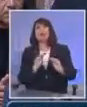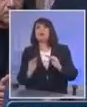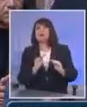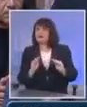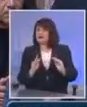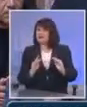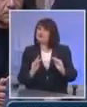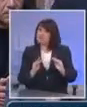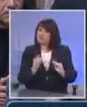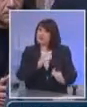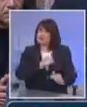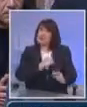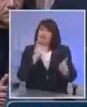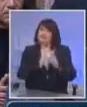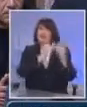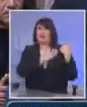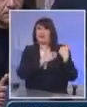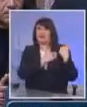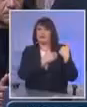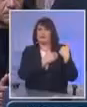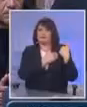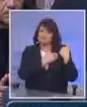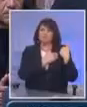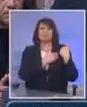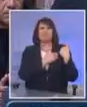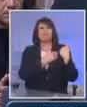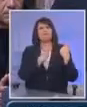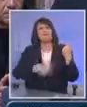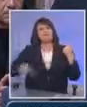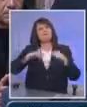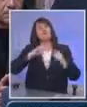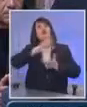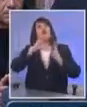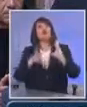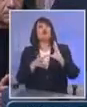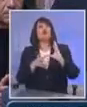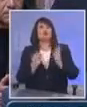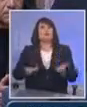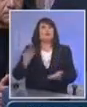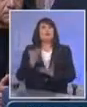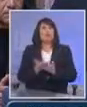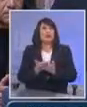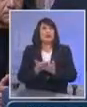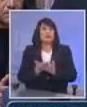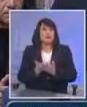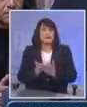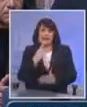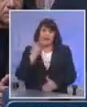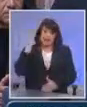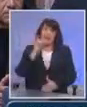γραμματείας, με ειδική ευθύνη απέναντι σε ολόκληρη την ανθρωπότητα. Προτείνουμε λοιπόν,